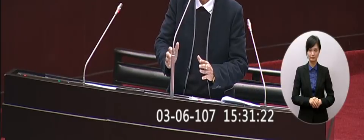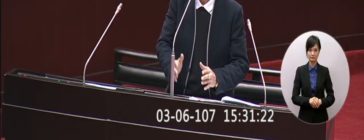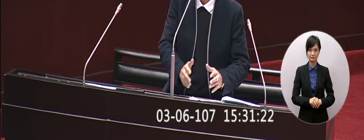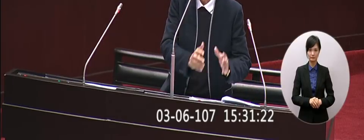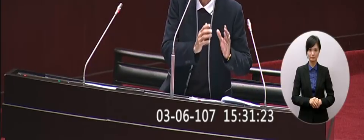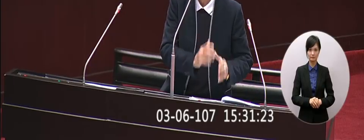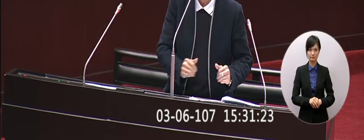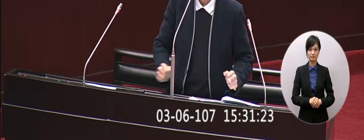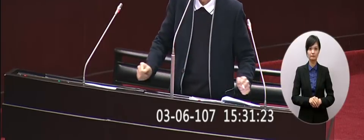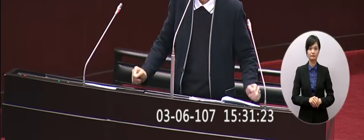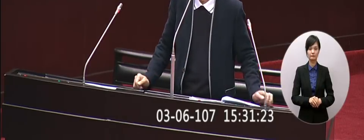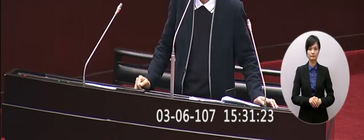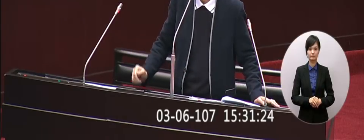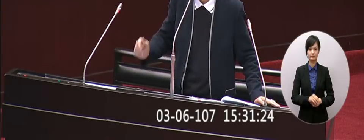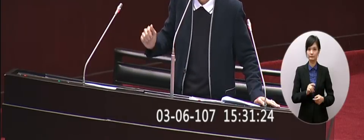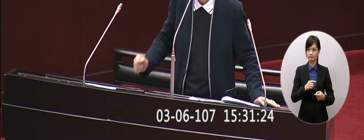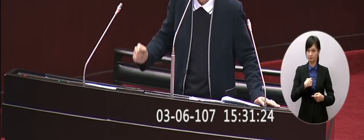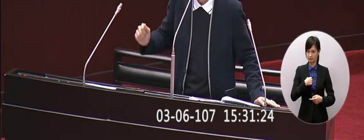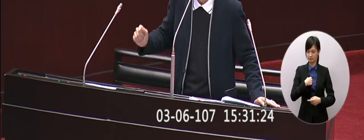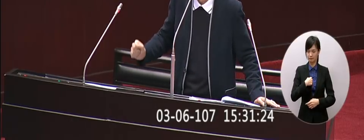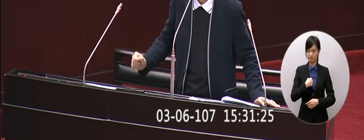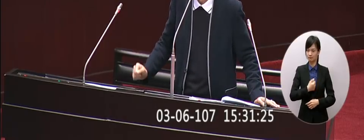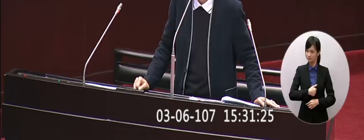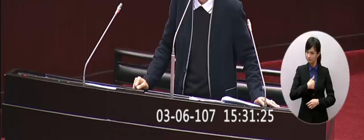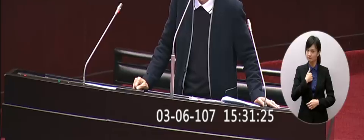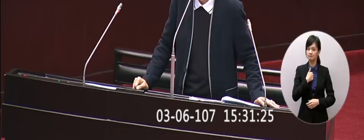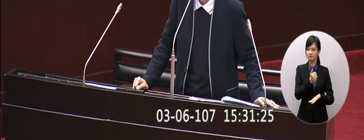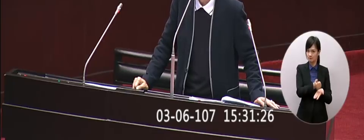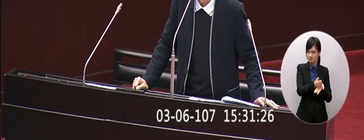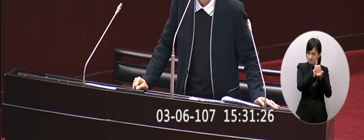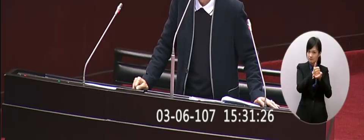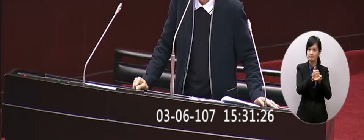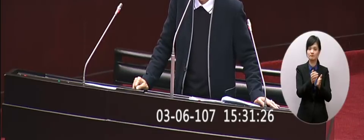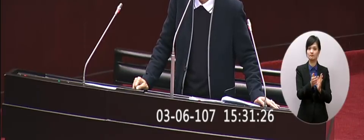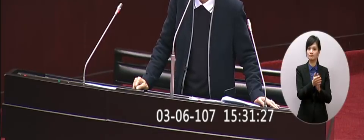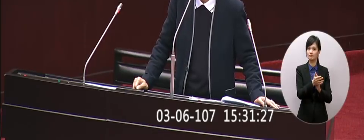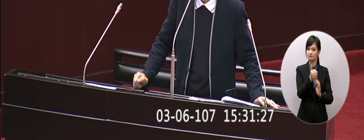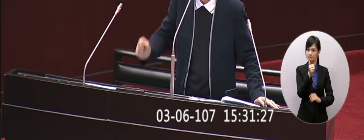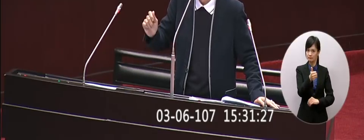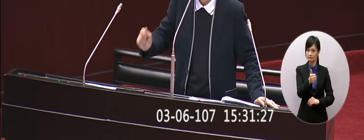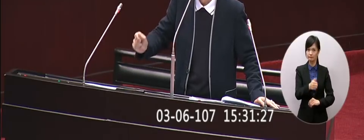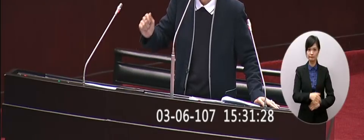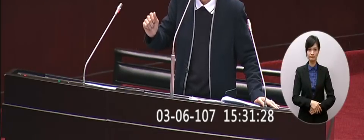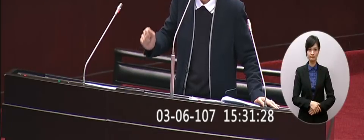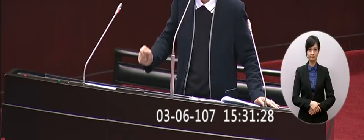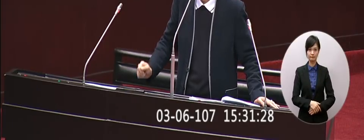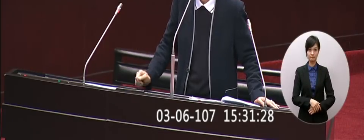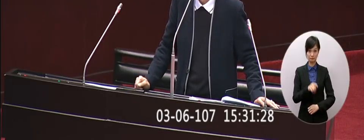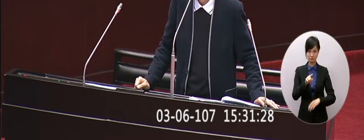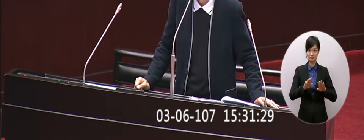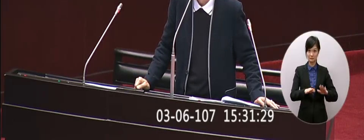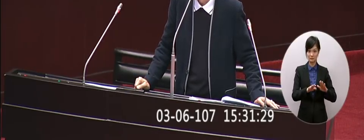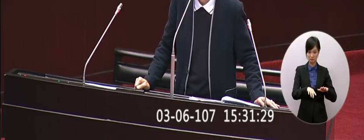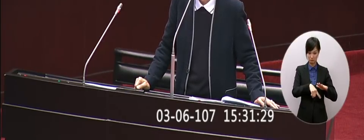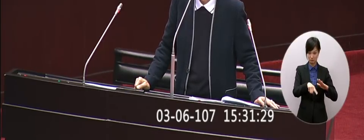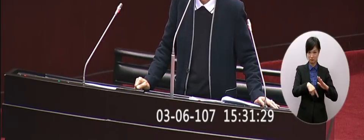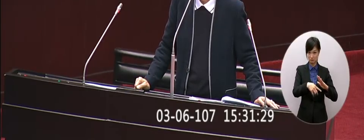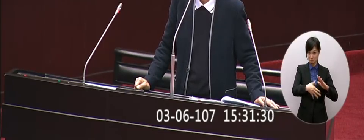令来给予保护。我在这边真的很敬佩院长，我不是因为你当院长我给你欧